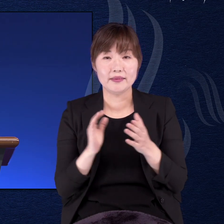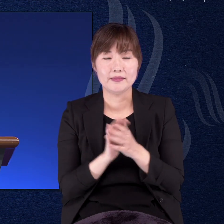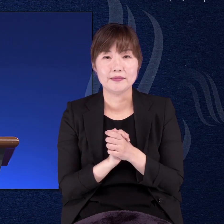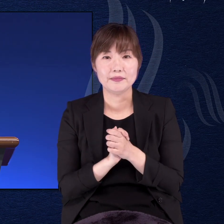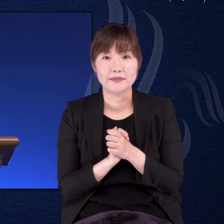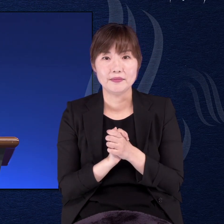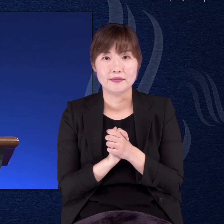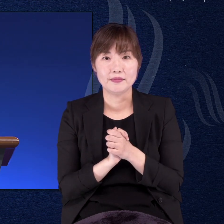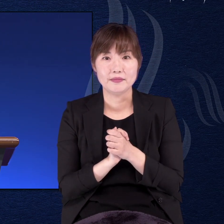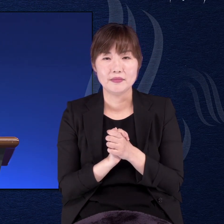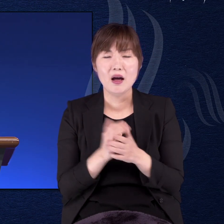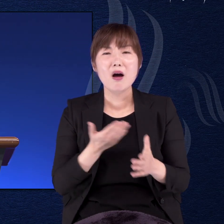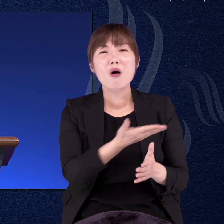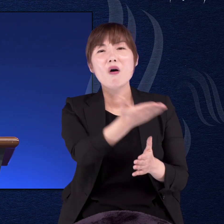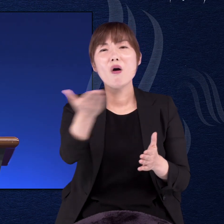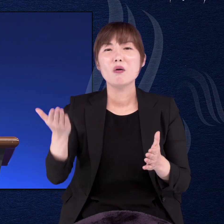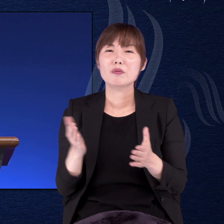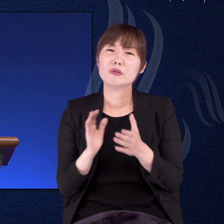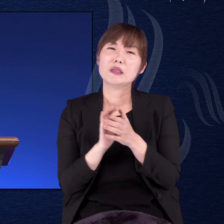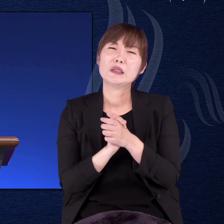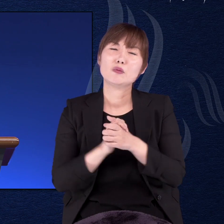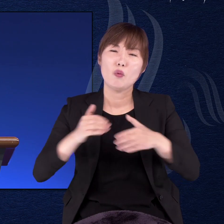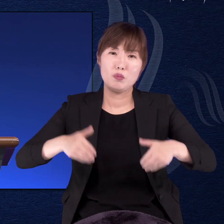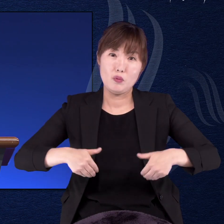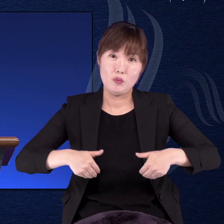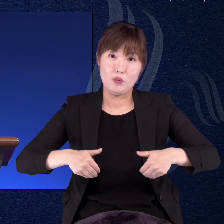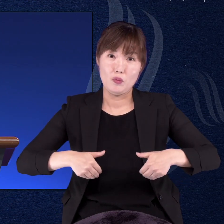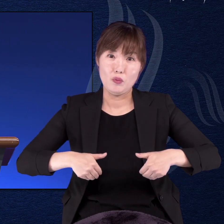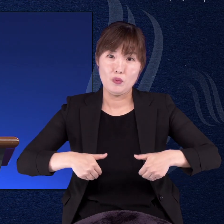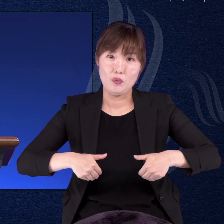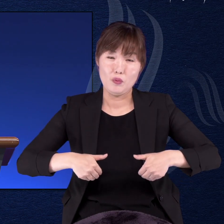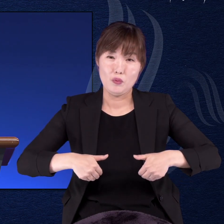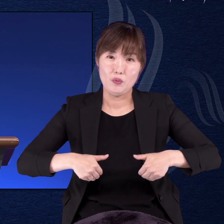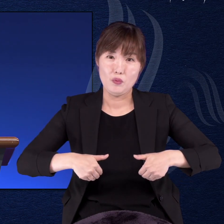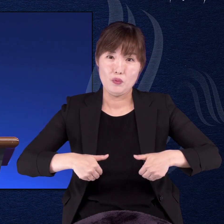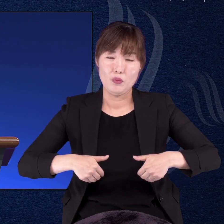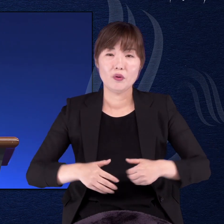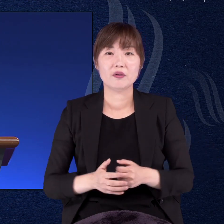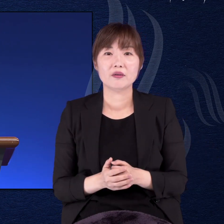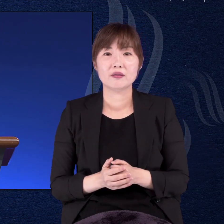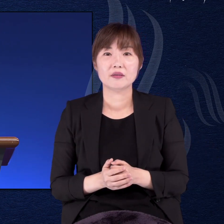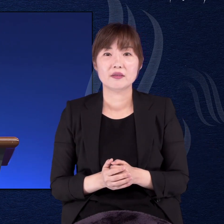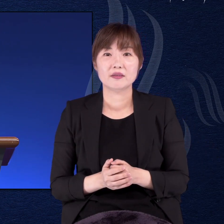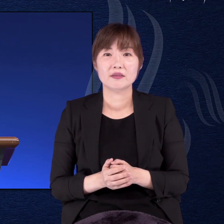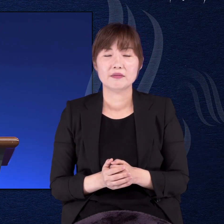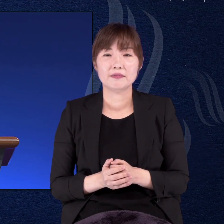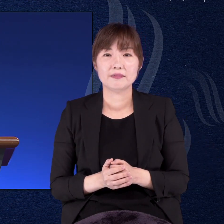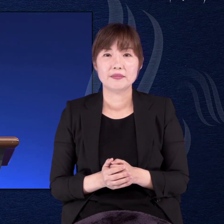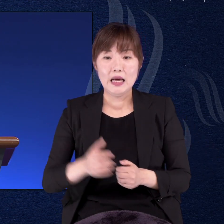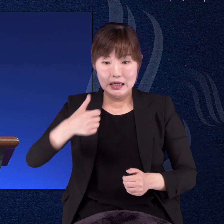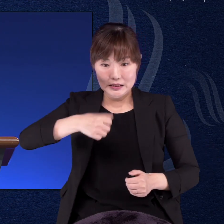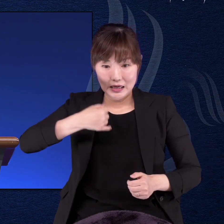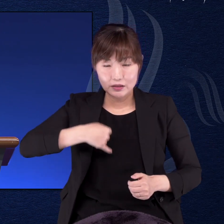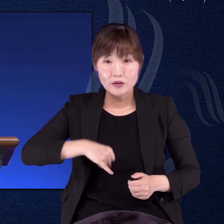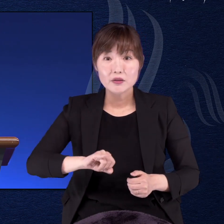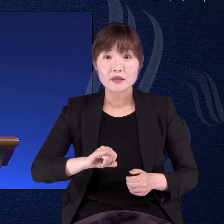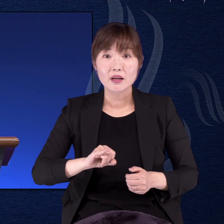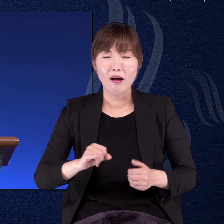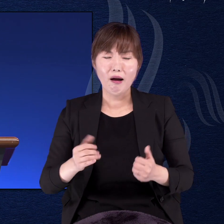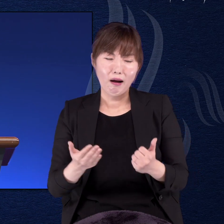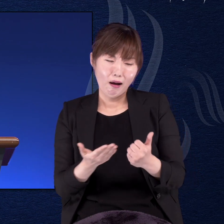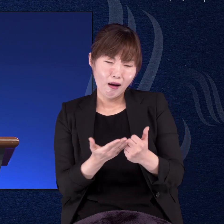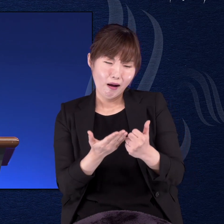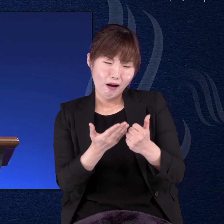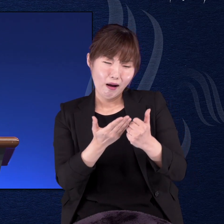기도해야죠. 기도밖에 없잖아요, 사실. 아이들 커가는 모습 보면요, 와, 난 정말